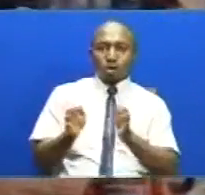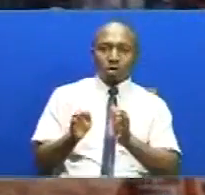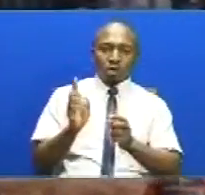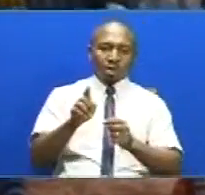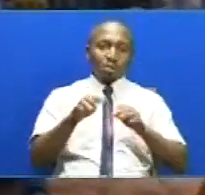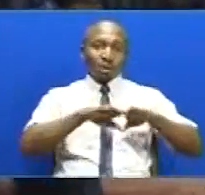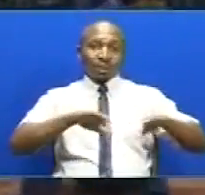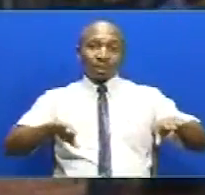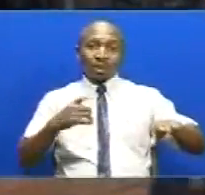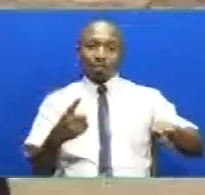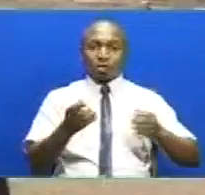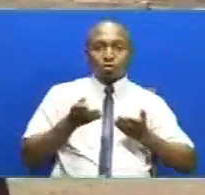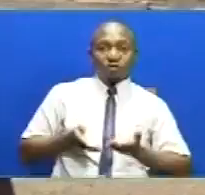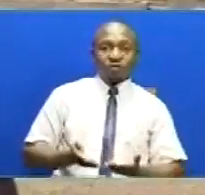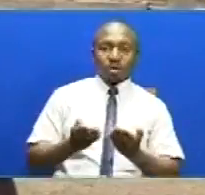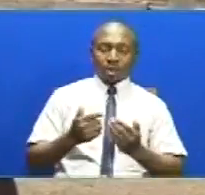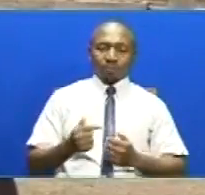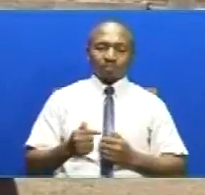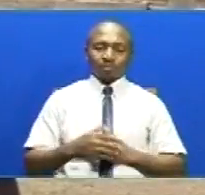kitanda kimoja cha kujifungulia.